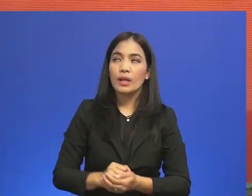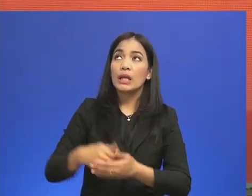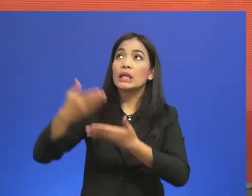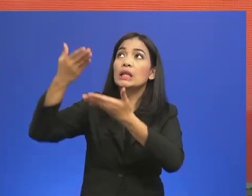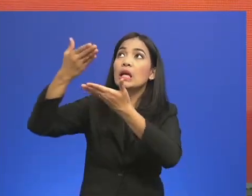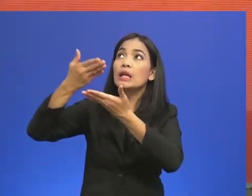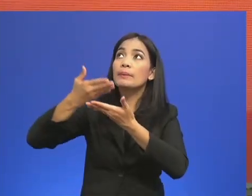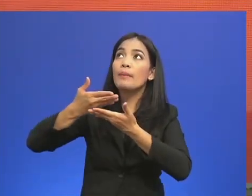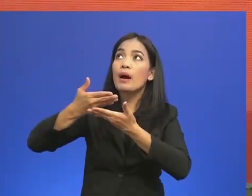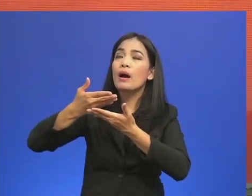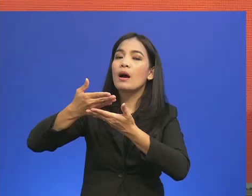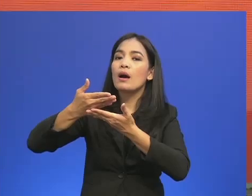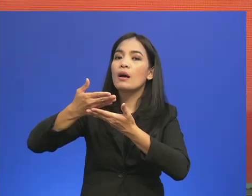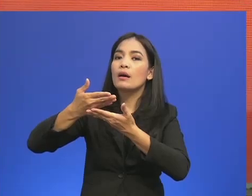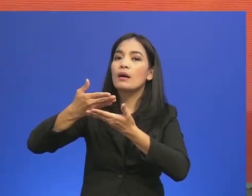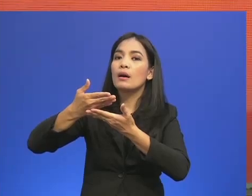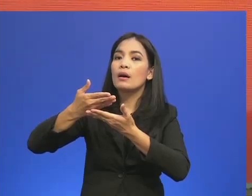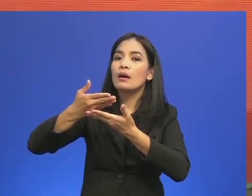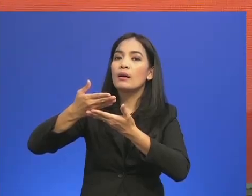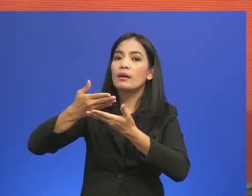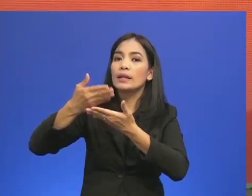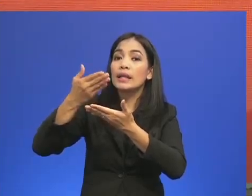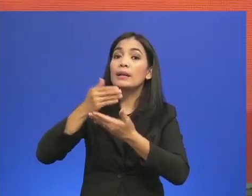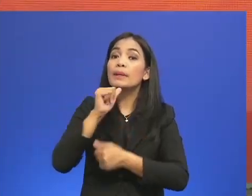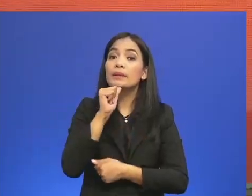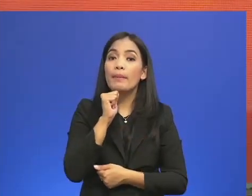diterima oleh